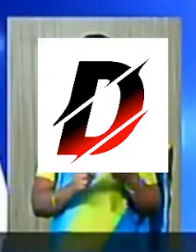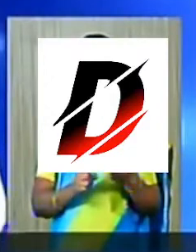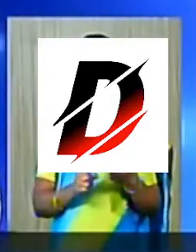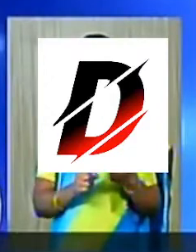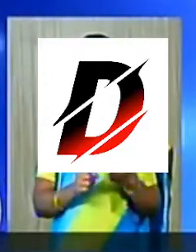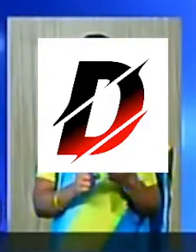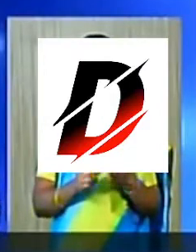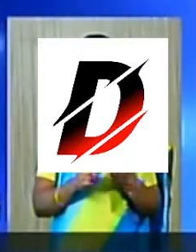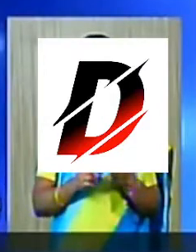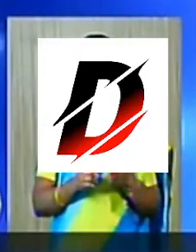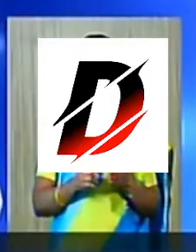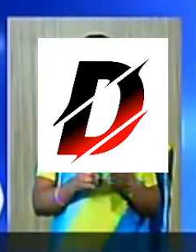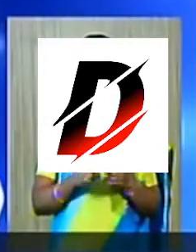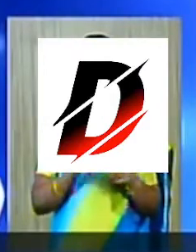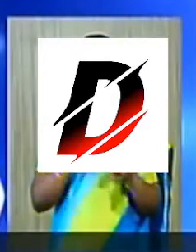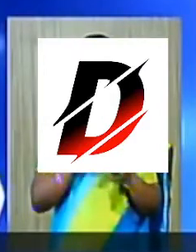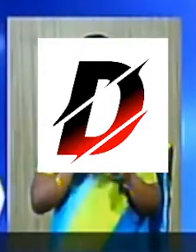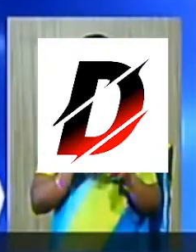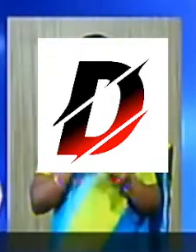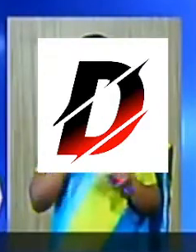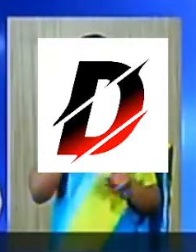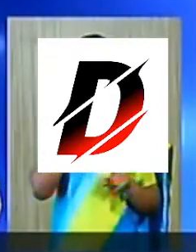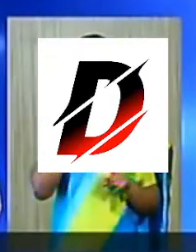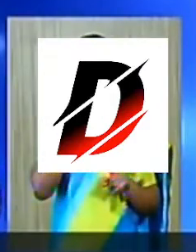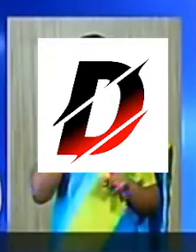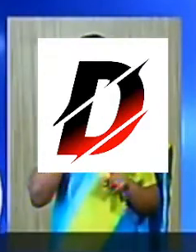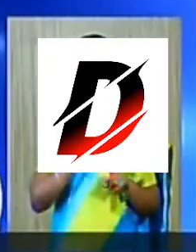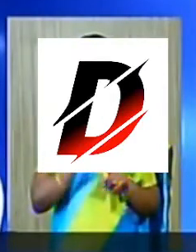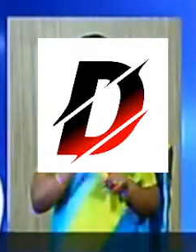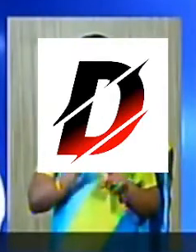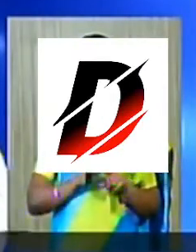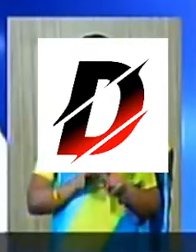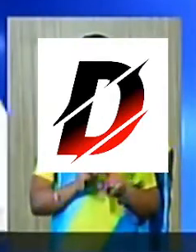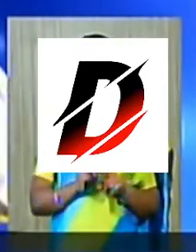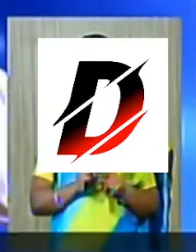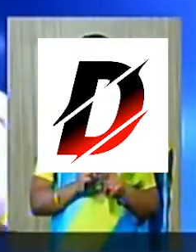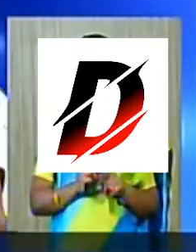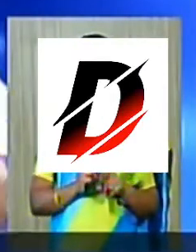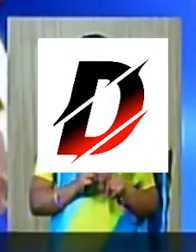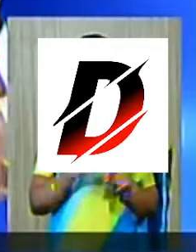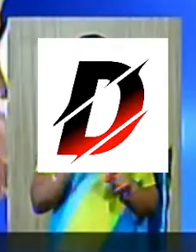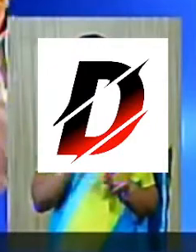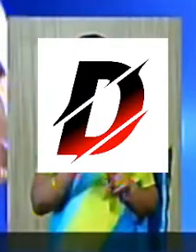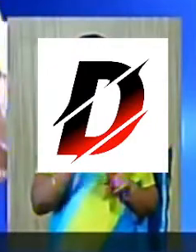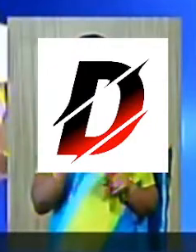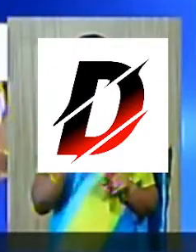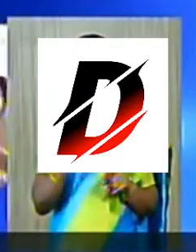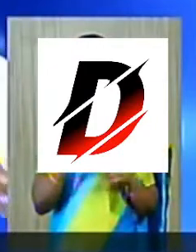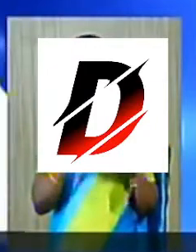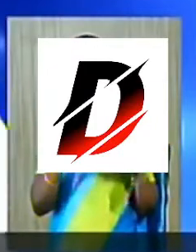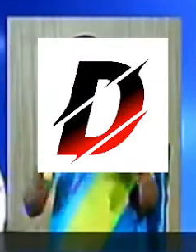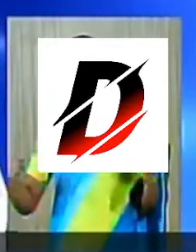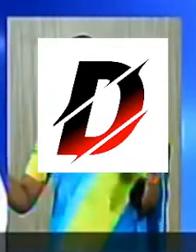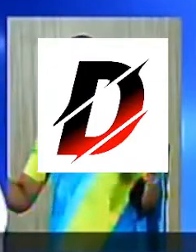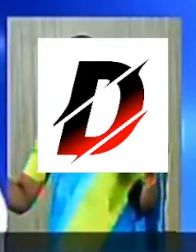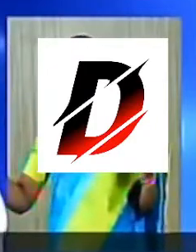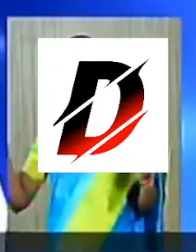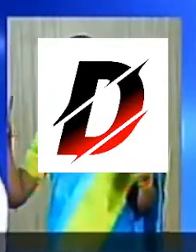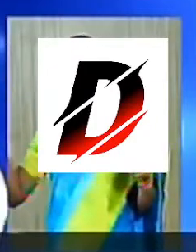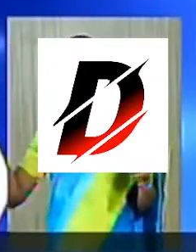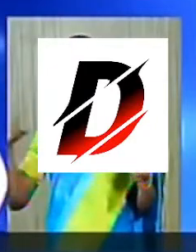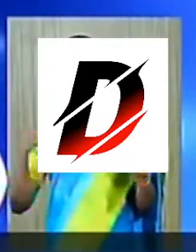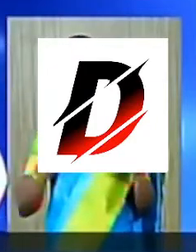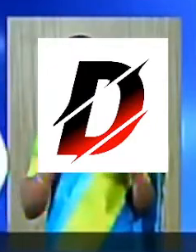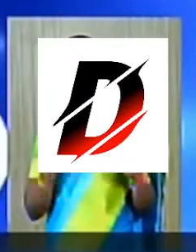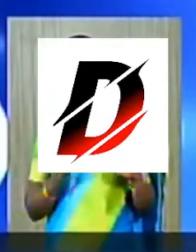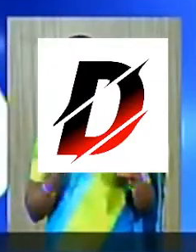எழுதணும். முதல் நிறையில் எக்ஸினுடைய மதிப்புகளை எழுத வேண்டும். -1 - 7 வரைக்கும் நாம தான் எடுத்துக்கிறோம்,